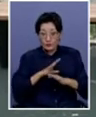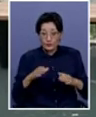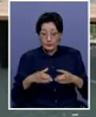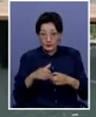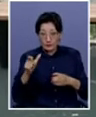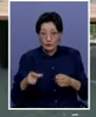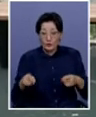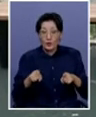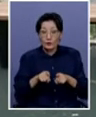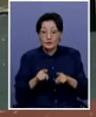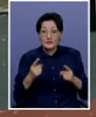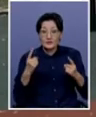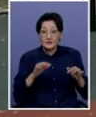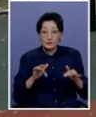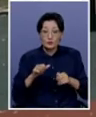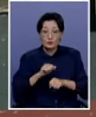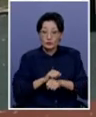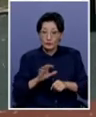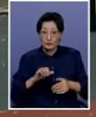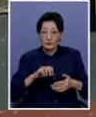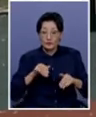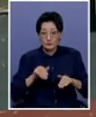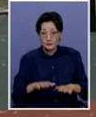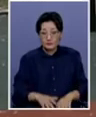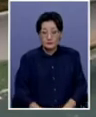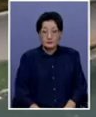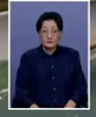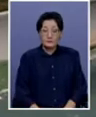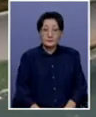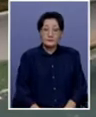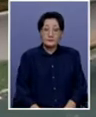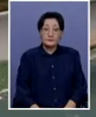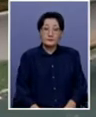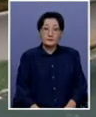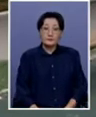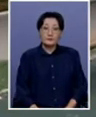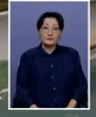ұйымдастырушылар игісті тоқтатпауды ұйғарыпты. Жанар Ғанеқызы, Арсен Сандыбаев, Алматы телеарнасы.